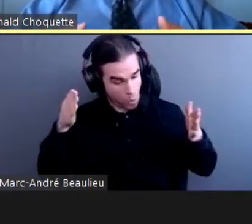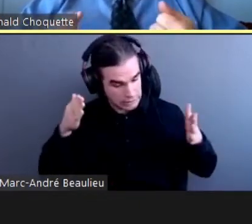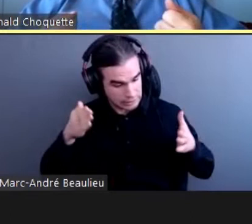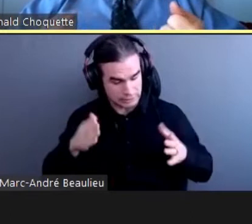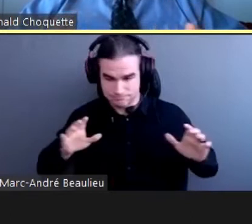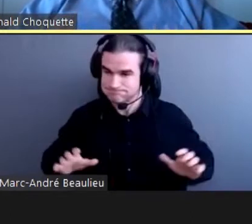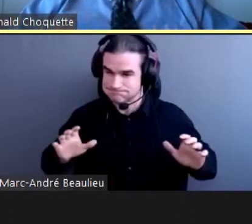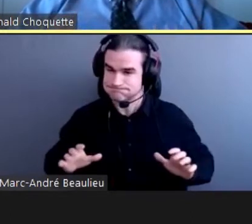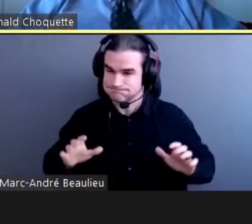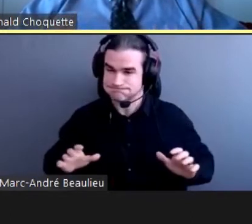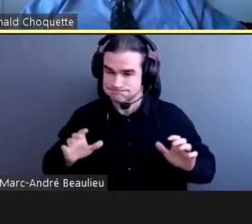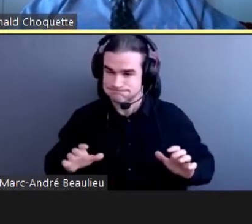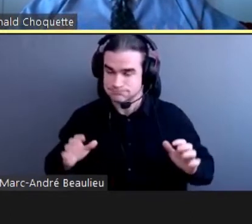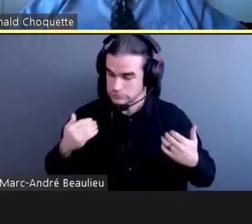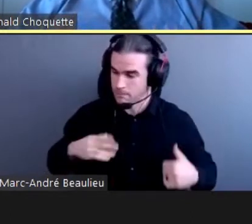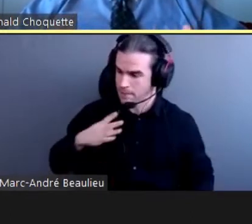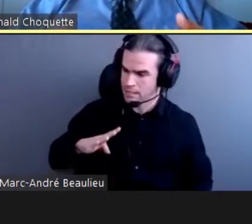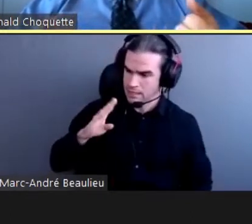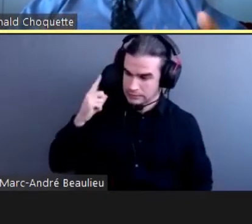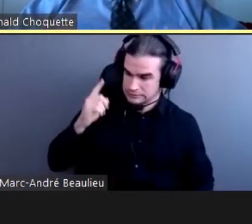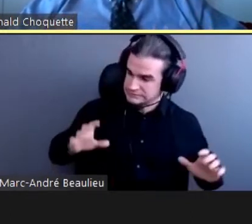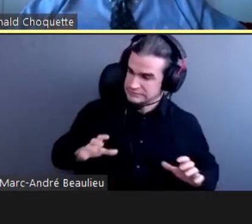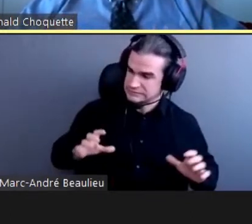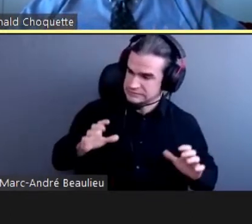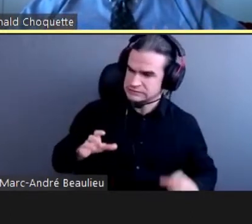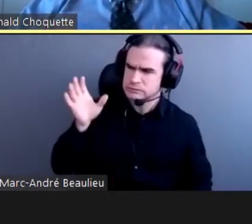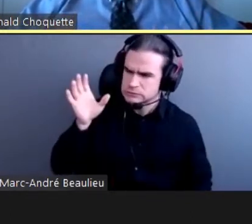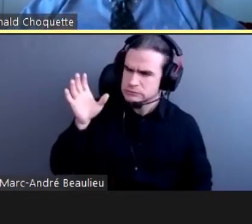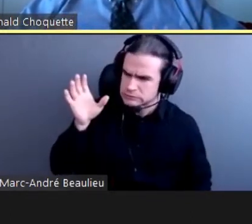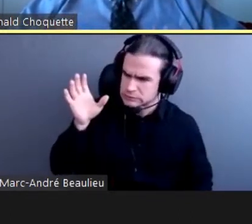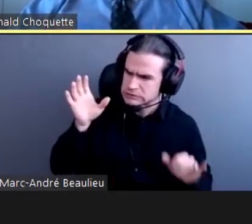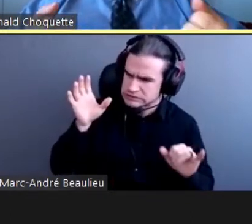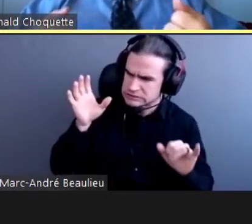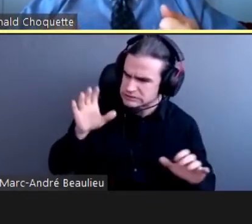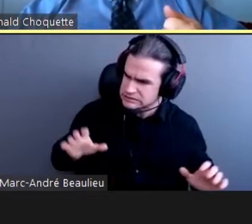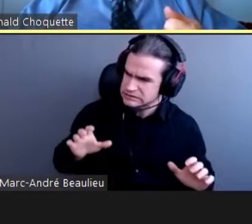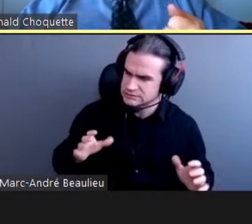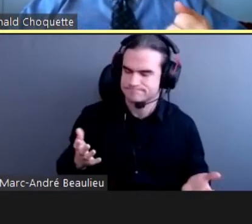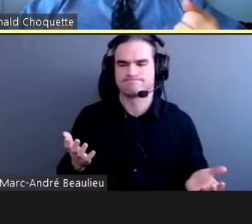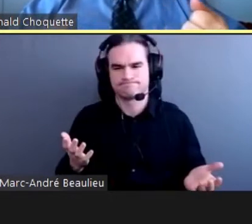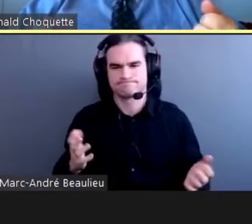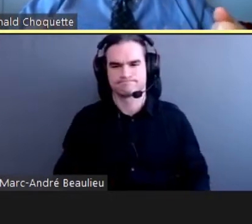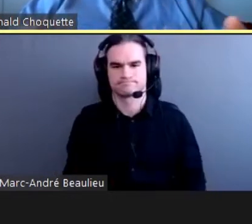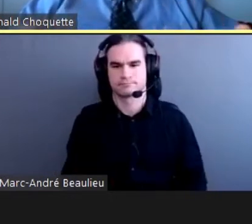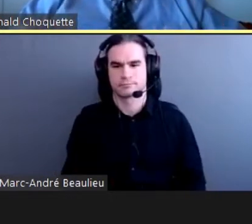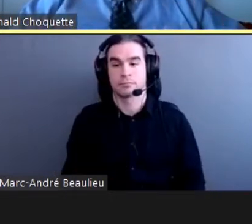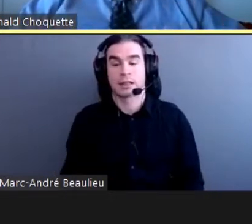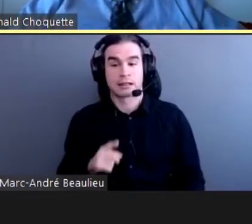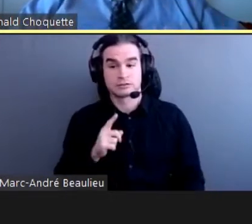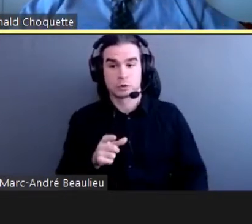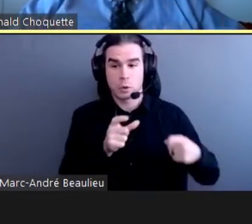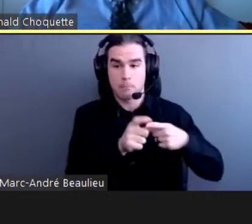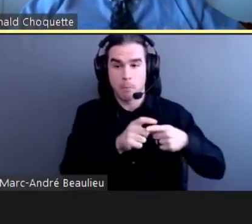demandé à la personne malentendante pour pouvoir suivre une conversation. Parce que c'est sûr, si on manque